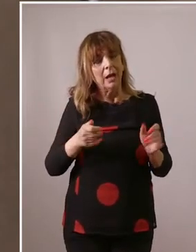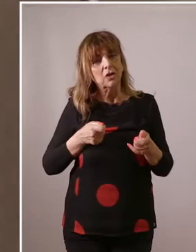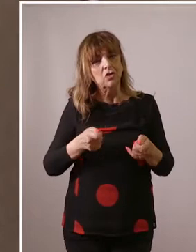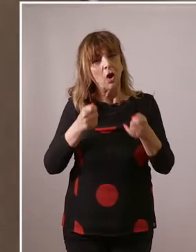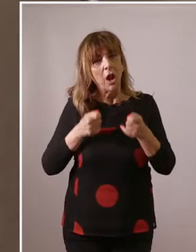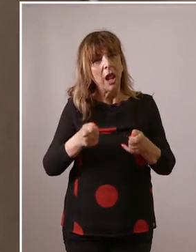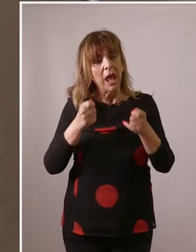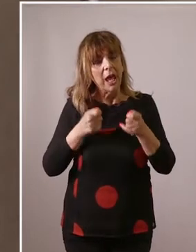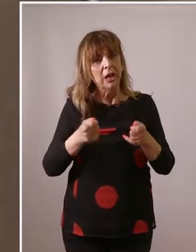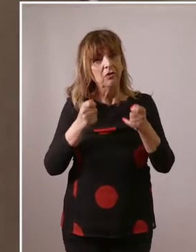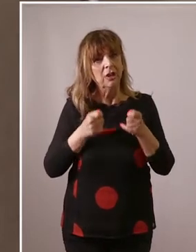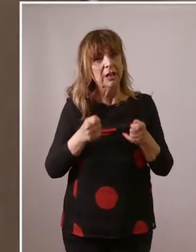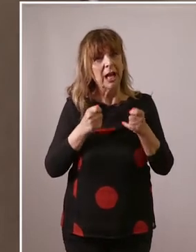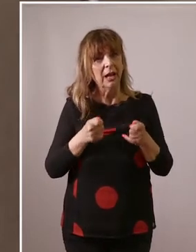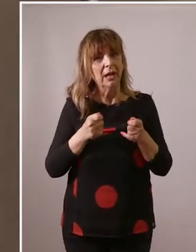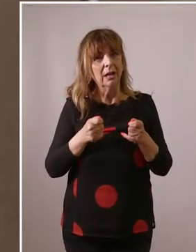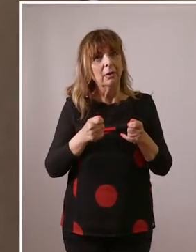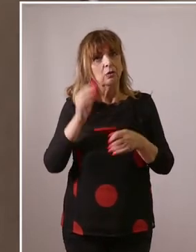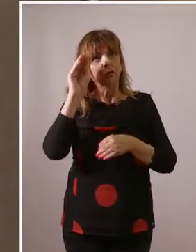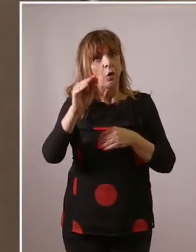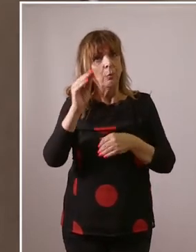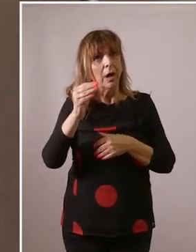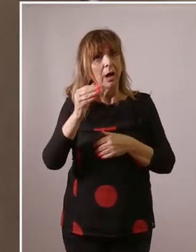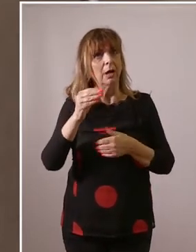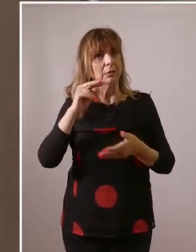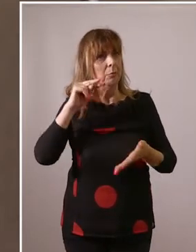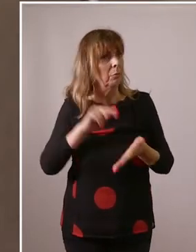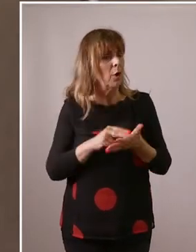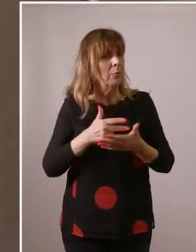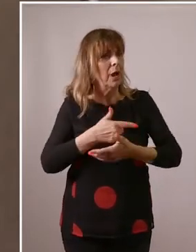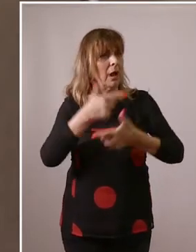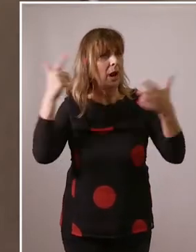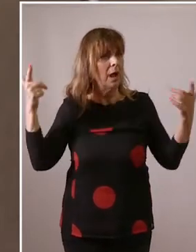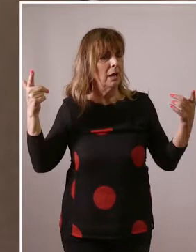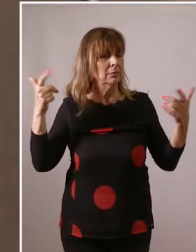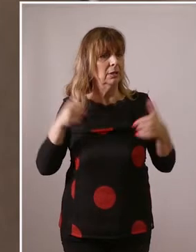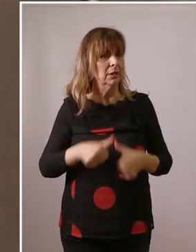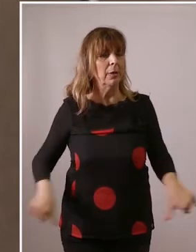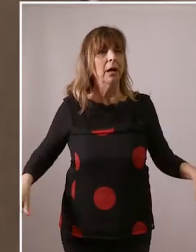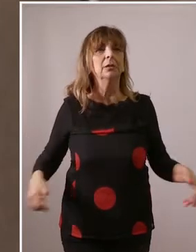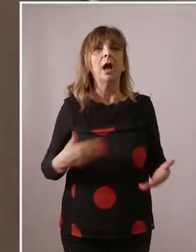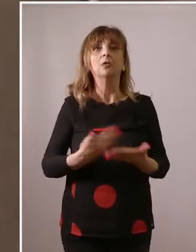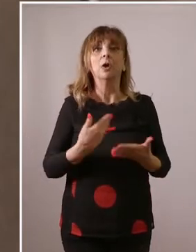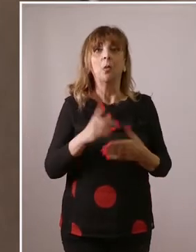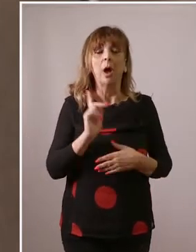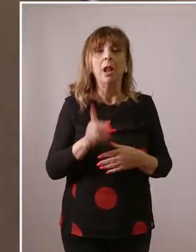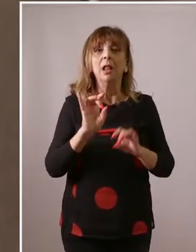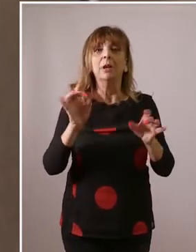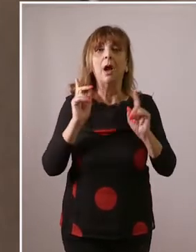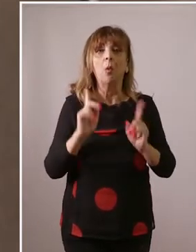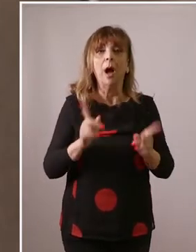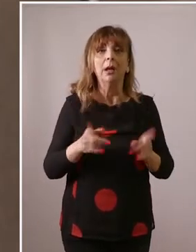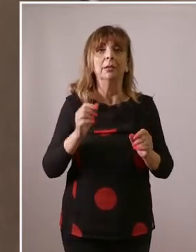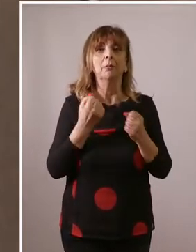solleva anche grandi domande grandi questioni fondative cos'è l'autorità cos'è la libertà cos'è la democrazia